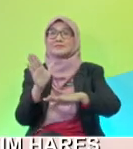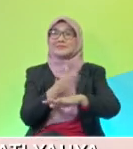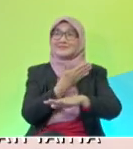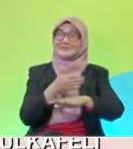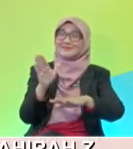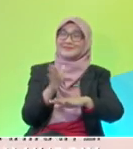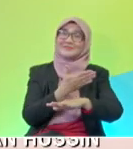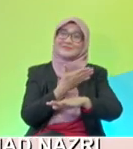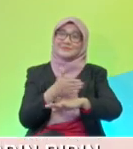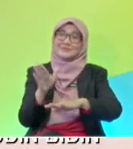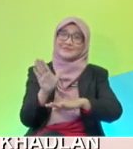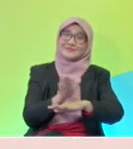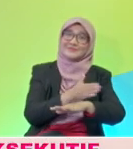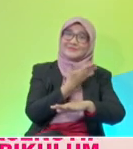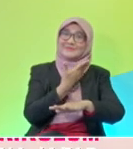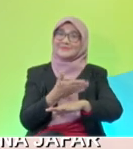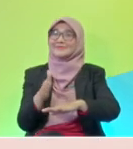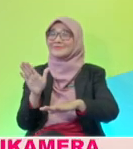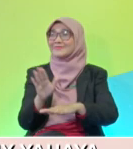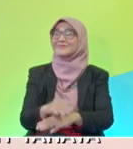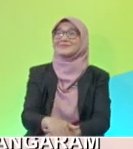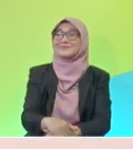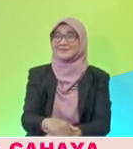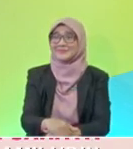belanjagu Oh dia tak keluar